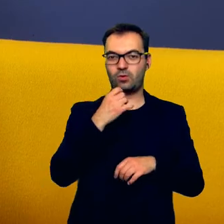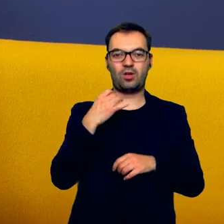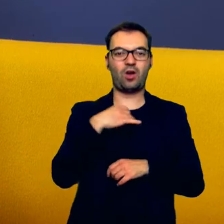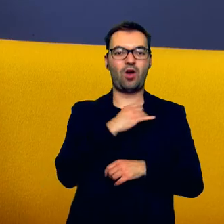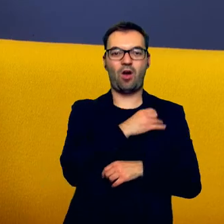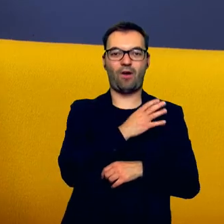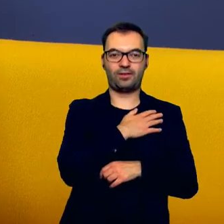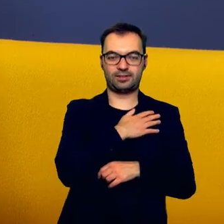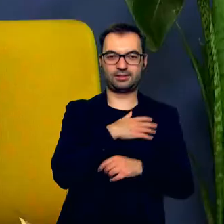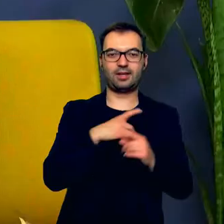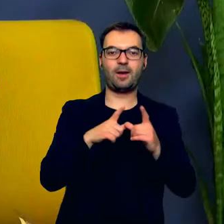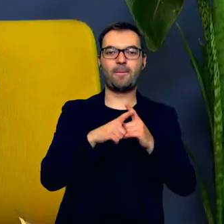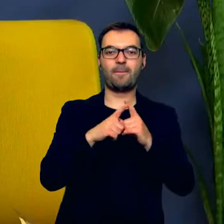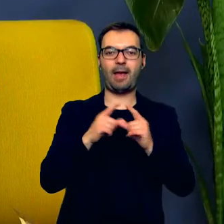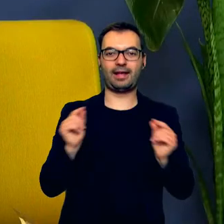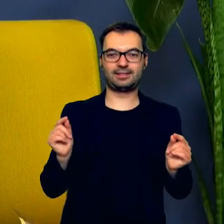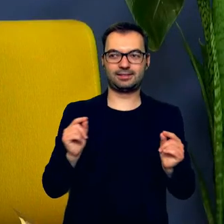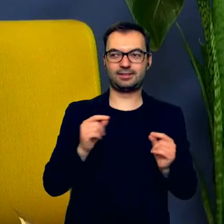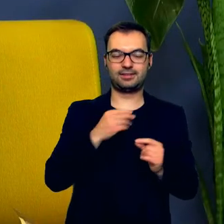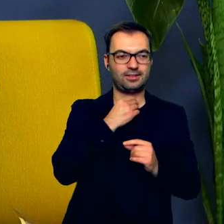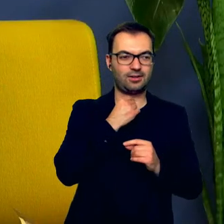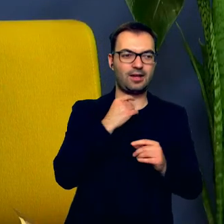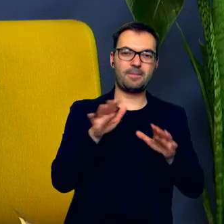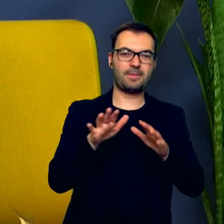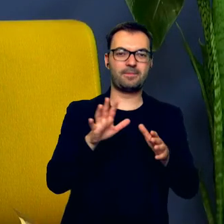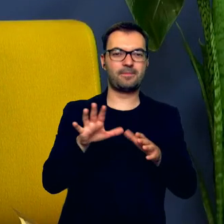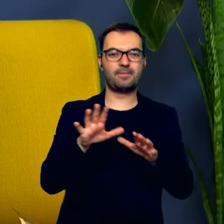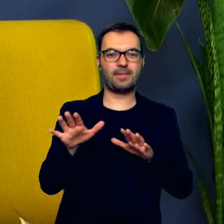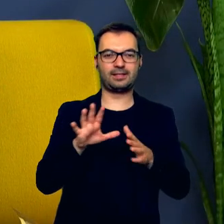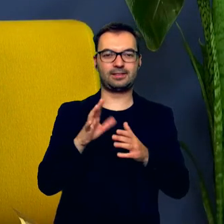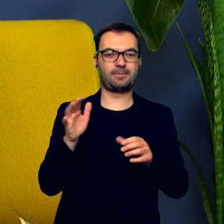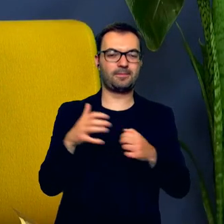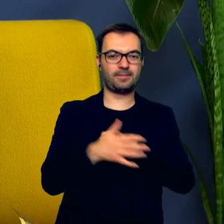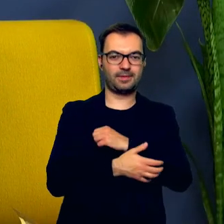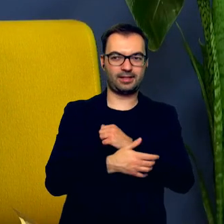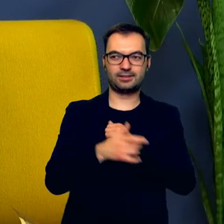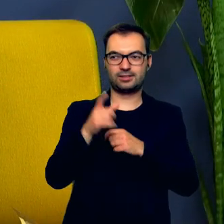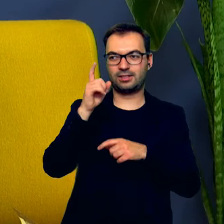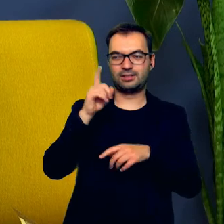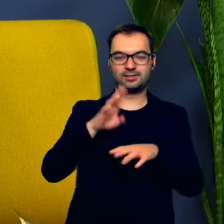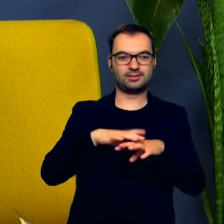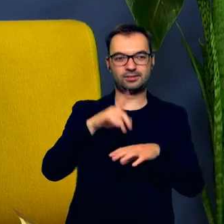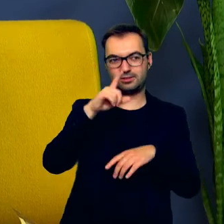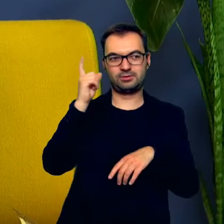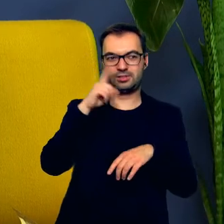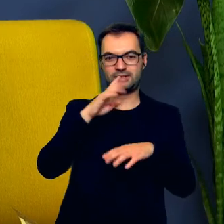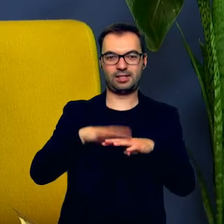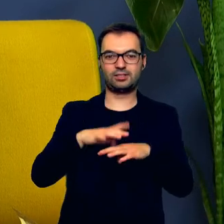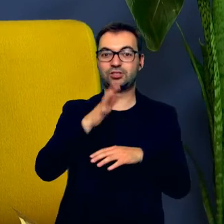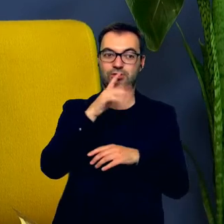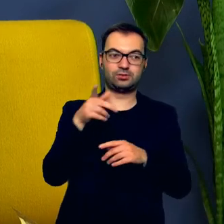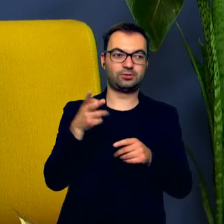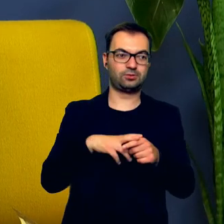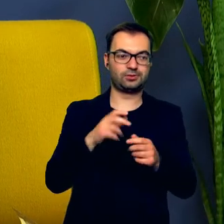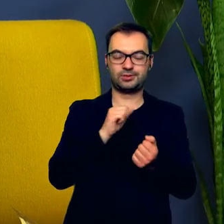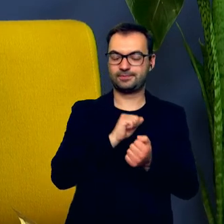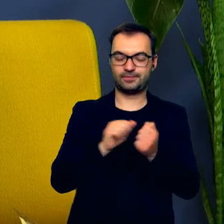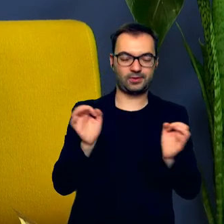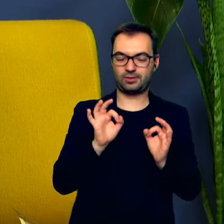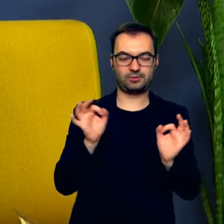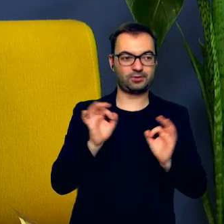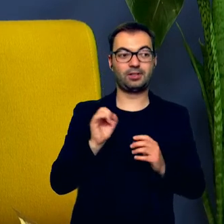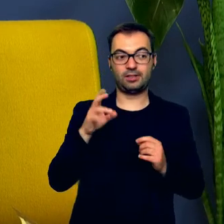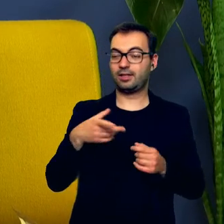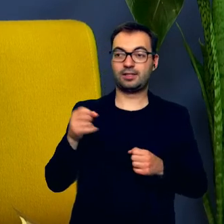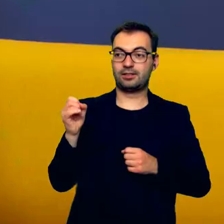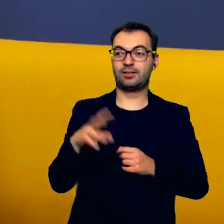oficerkach. W tym Mercedesie. W tym biednym miejscu, gdzie tak źle są traktowani ludzie, którzy po prostu, no właśnie Żydzi, którzy są wyniszczeni. Koszmar, to jest